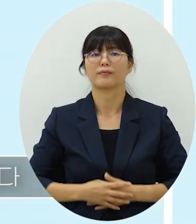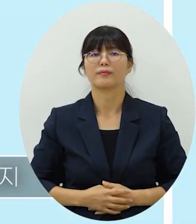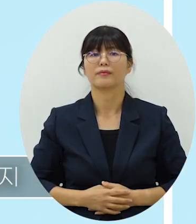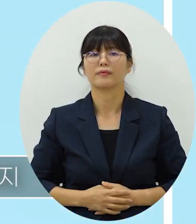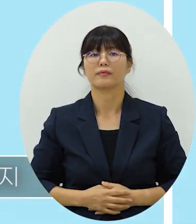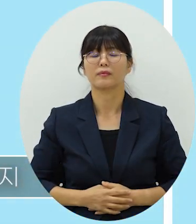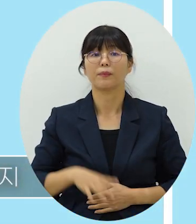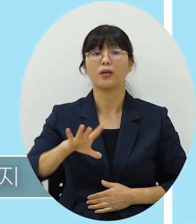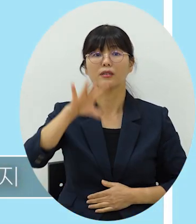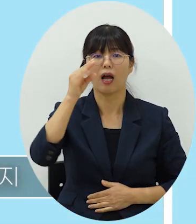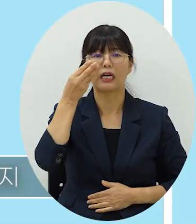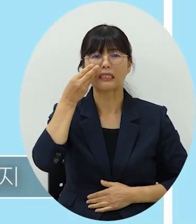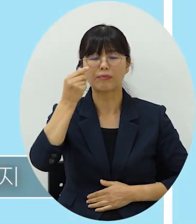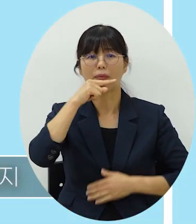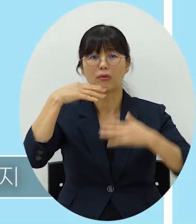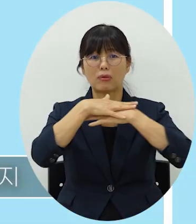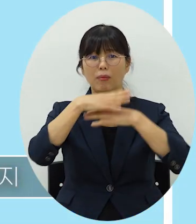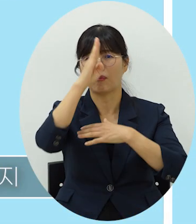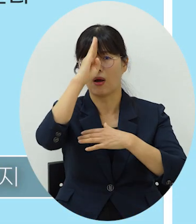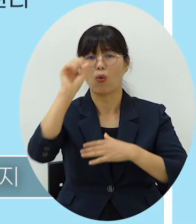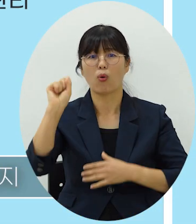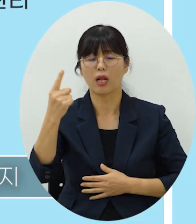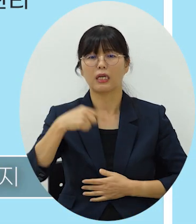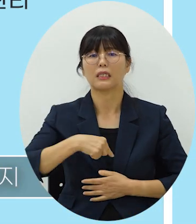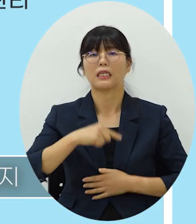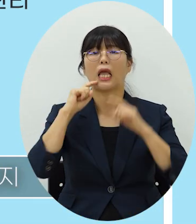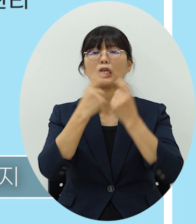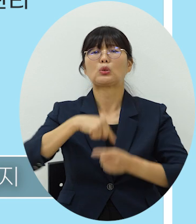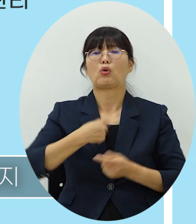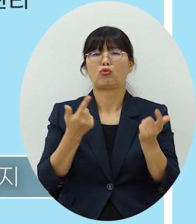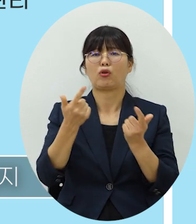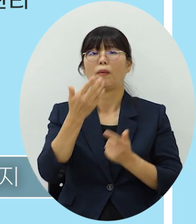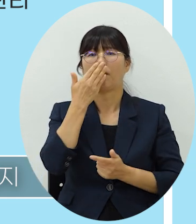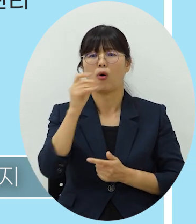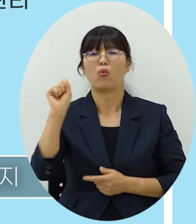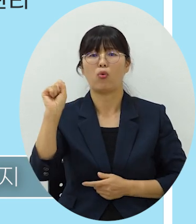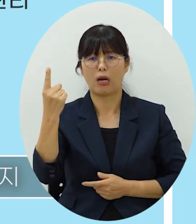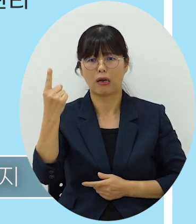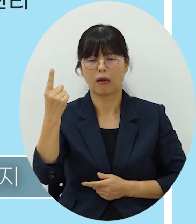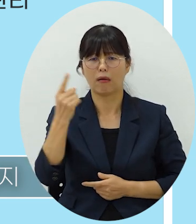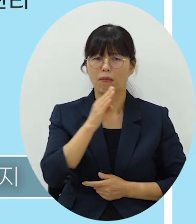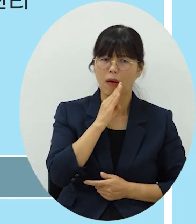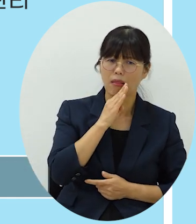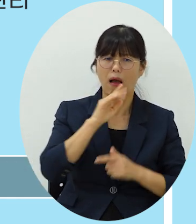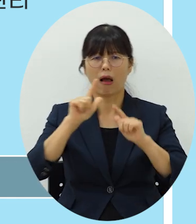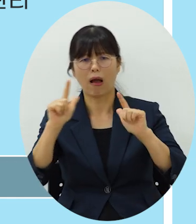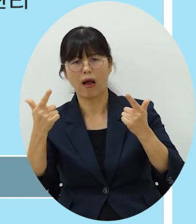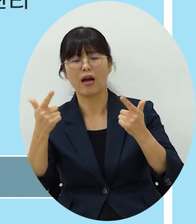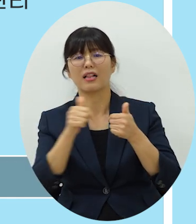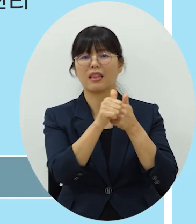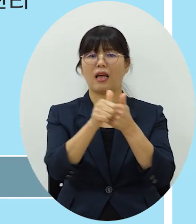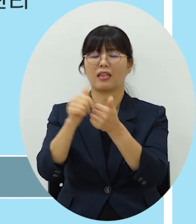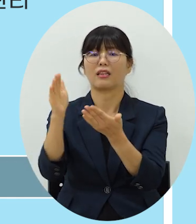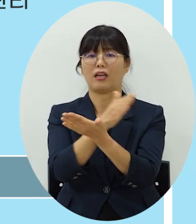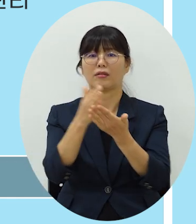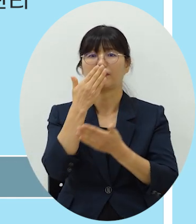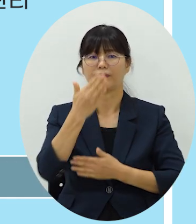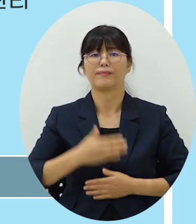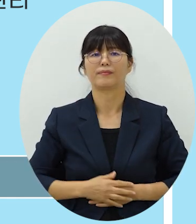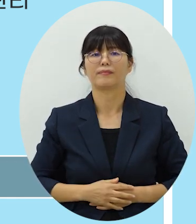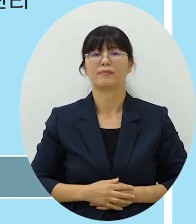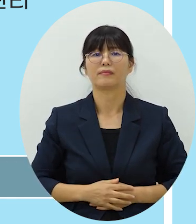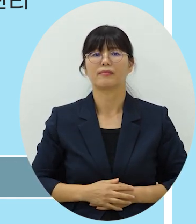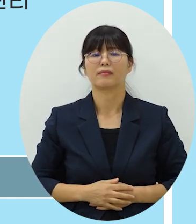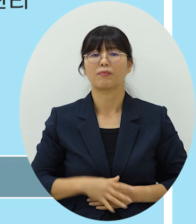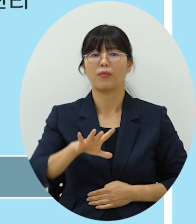하겠습니다. 먼저 이상 지질혈증 원인으로는 개인 스스로 조절이 가능한 요인인지 아닌지에 따라 나눠볼 수